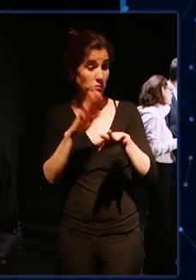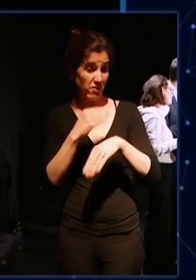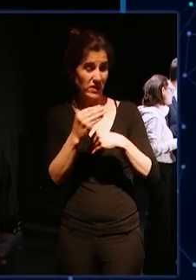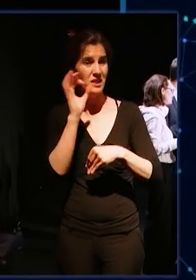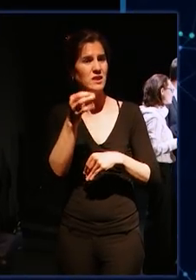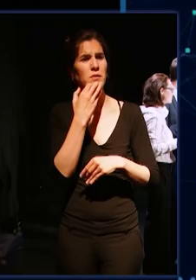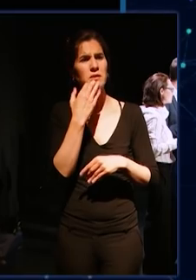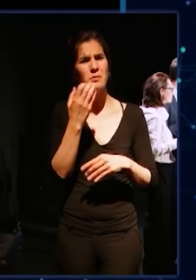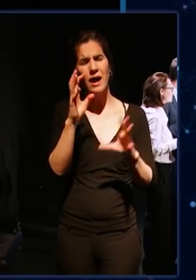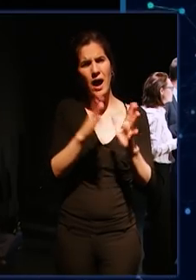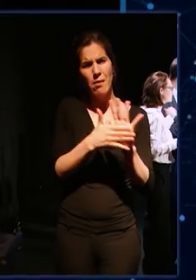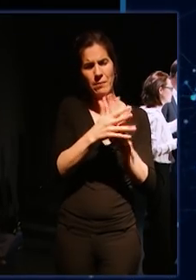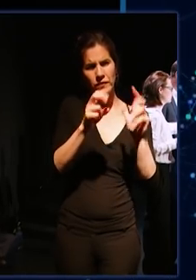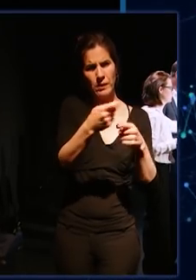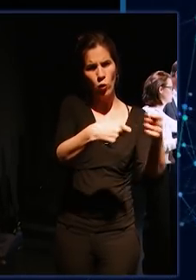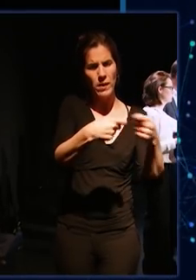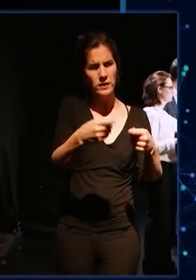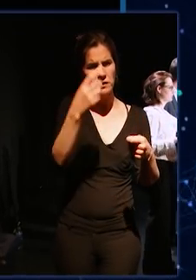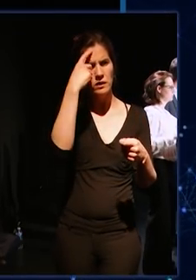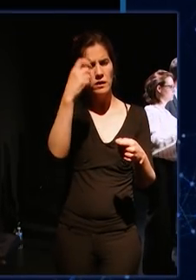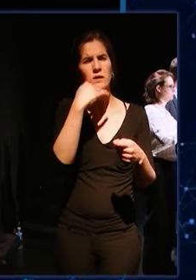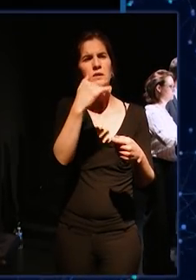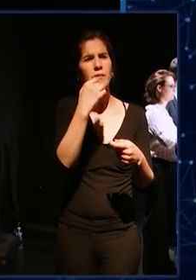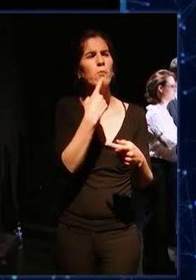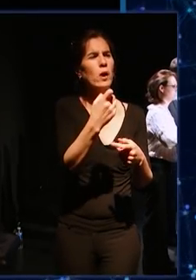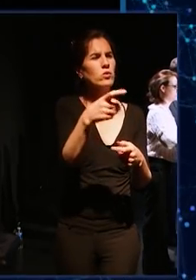places d'aparcament en superfície que hi ha al centre de Cardedeu i